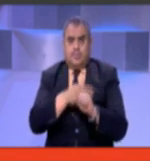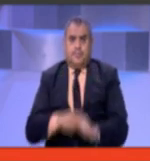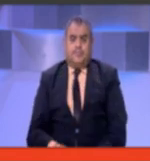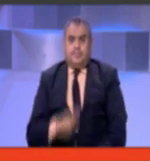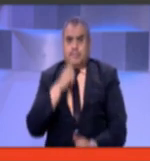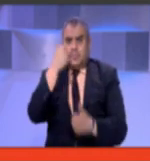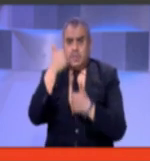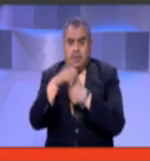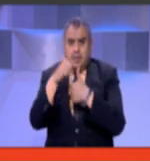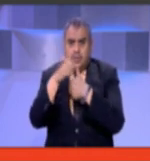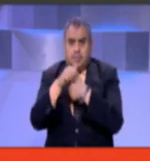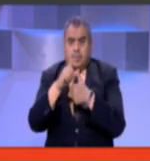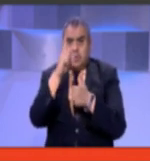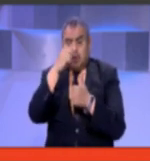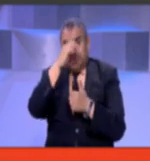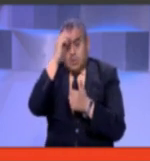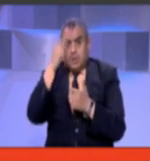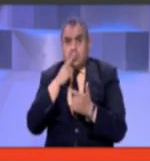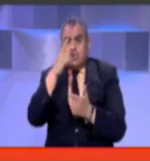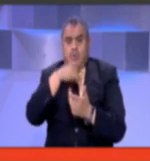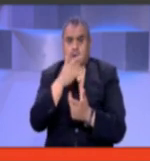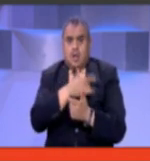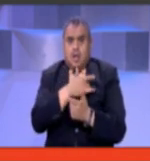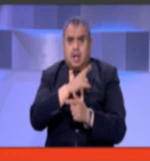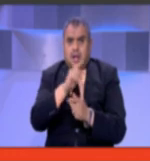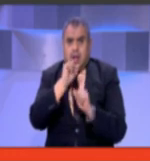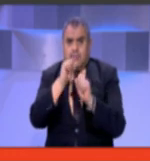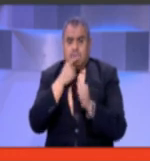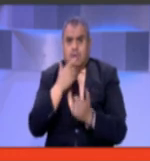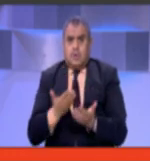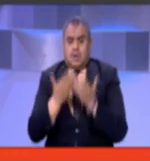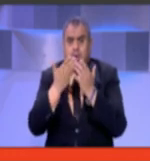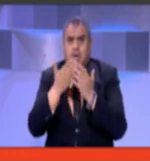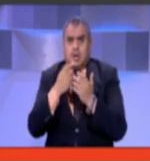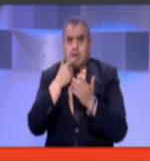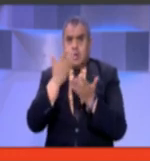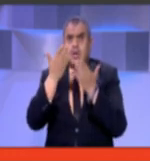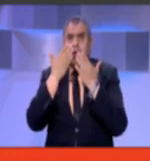ولكن انا اتمنى من كل قلبي ان يعني ربنا ما يوري اي حد حاجة.